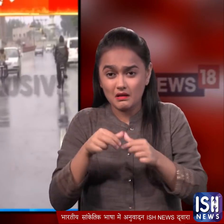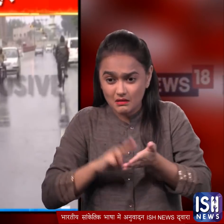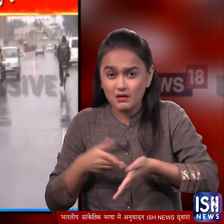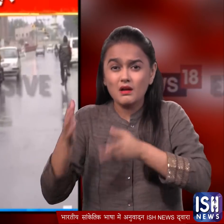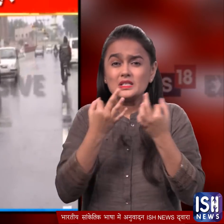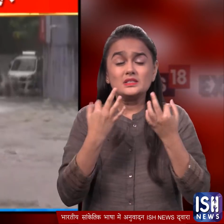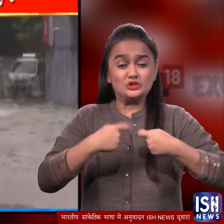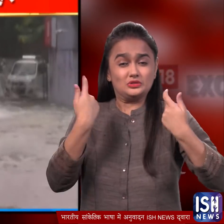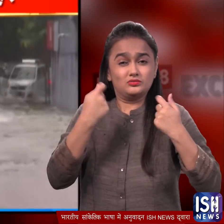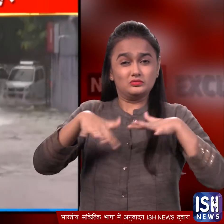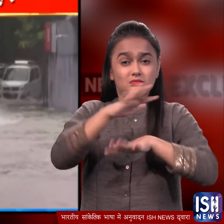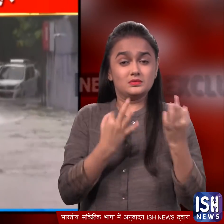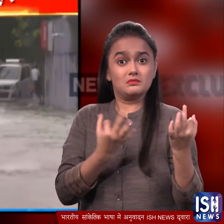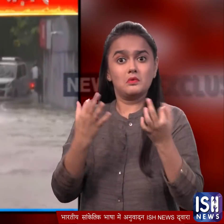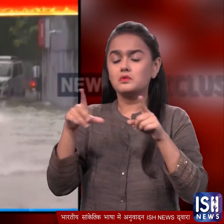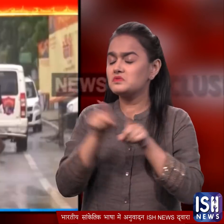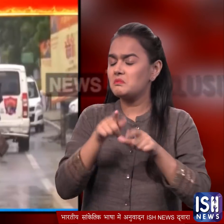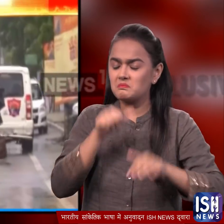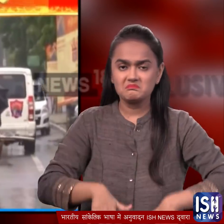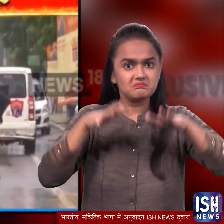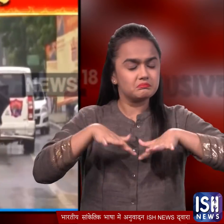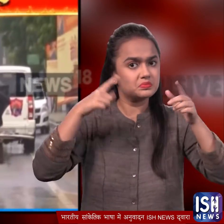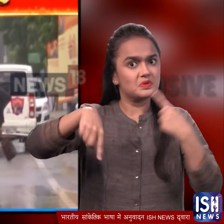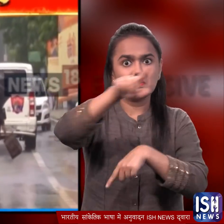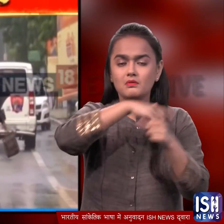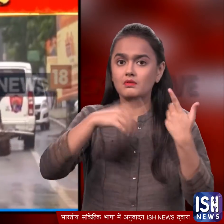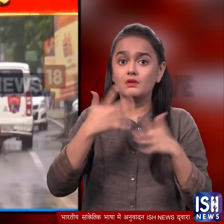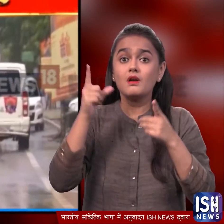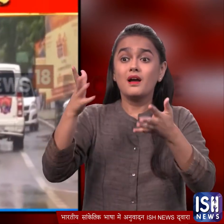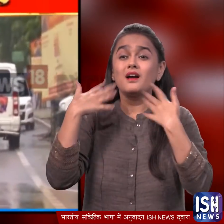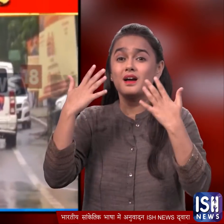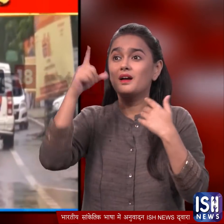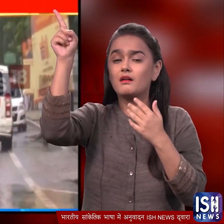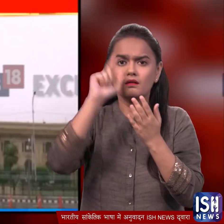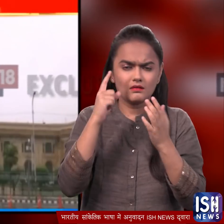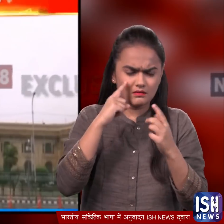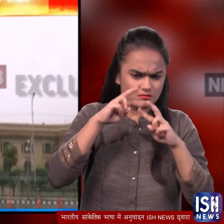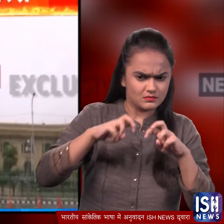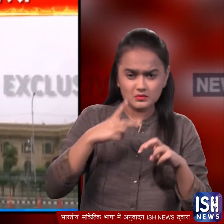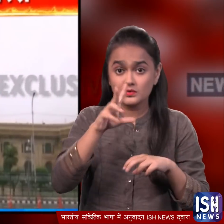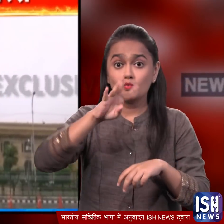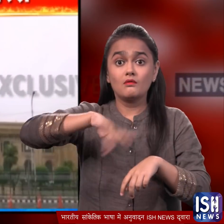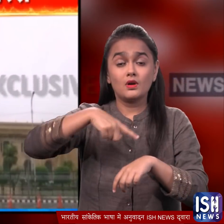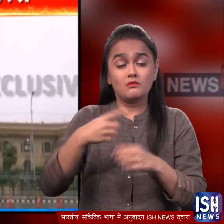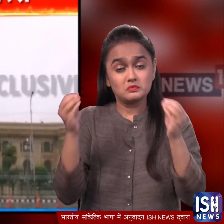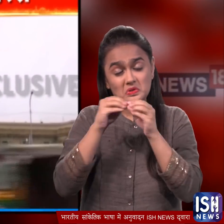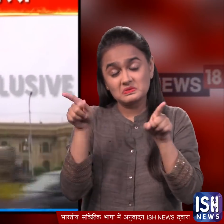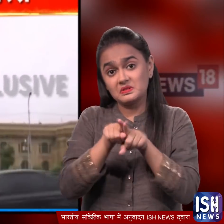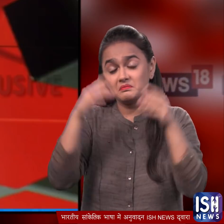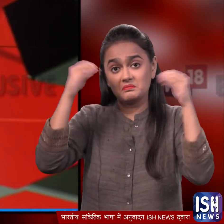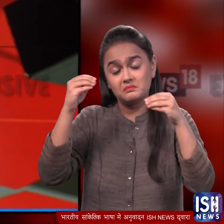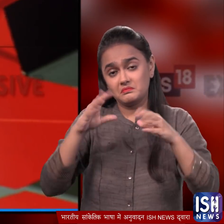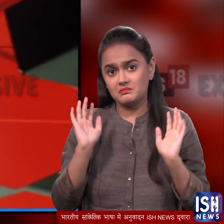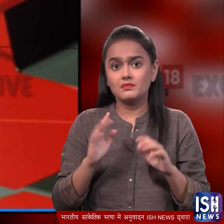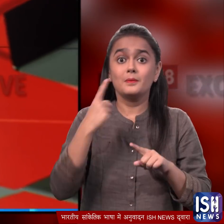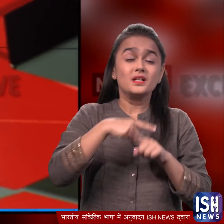कई पॉश इलाकों से भी जल भराव की तस्वीरें सामने आई। इस बीच मौसम विभाग का अनुमान है कि अगले 24 घंटे तक ये सिलसिला जारी रह सकता है।